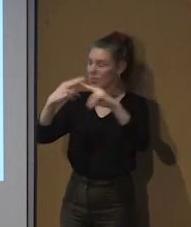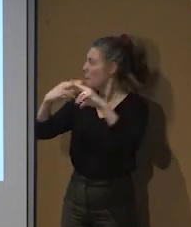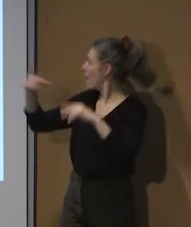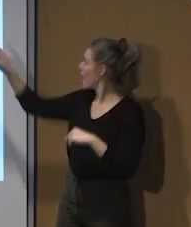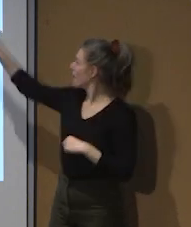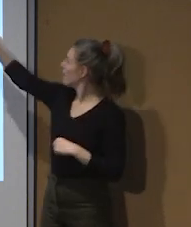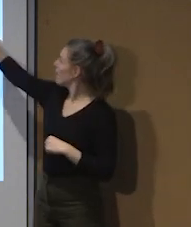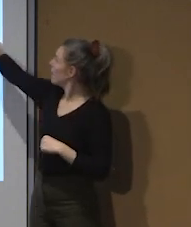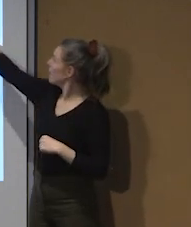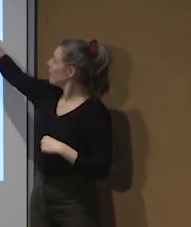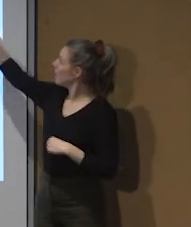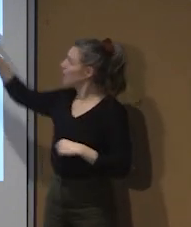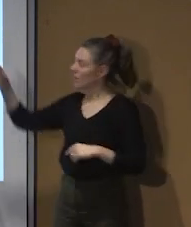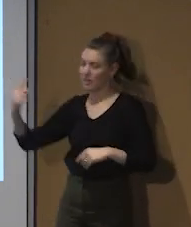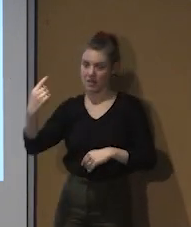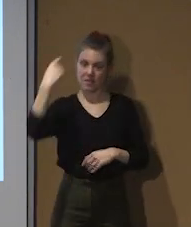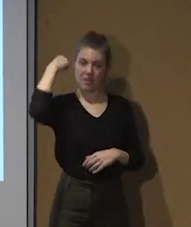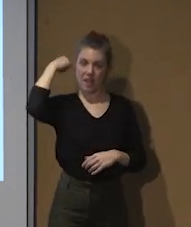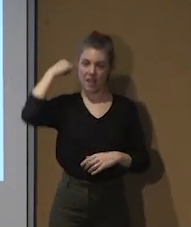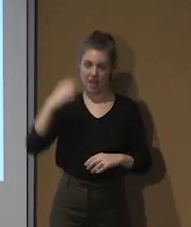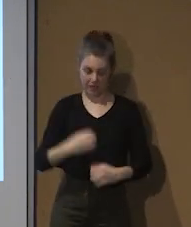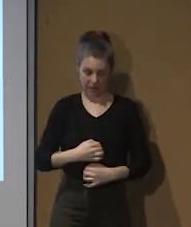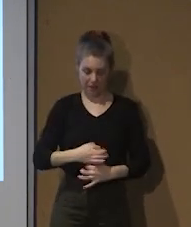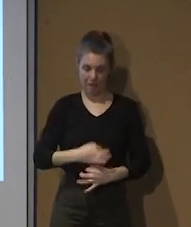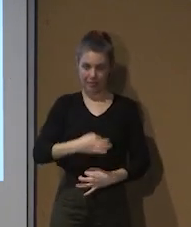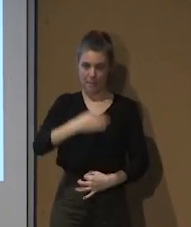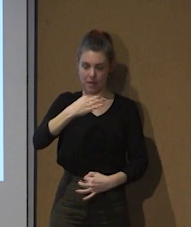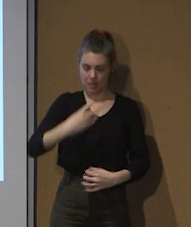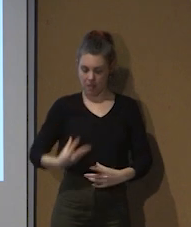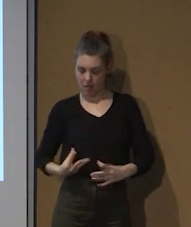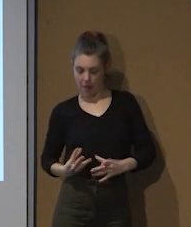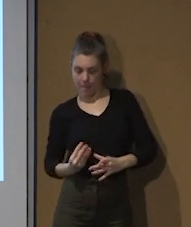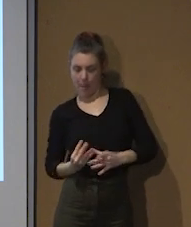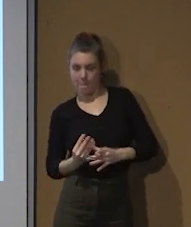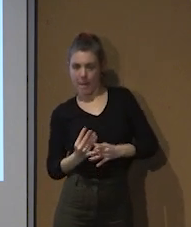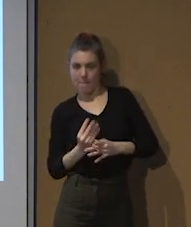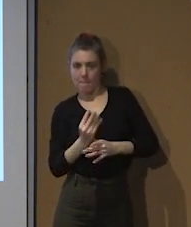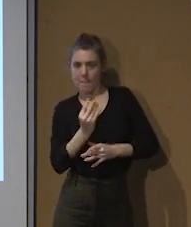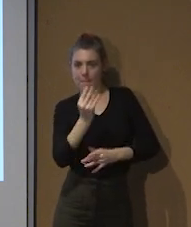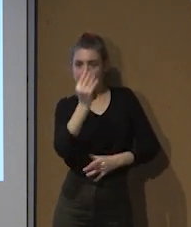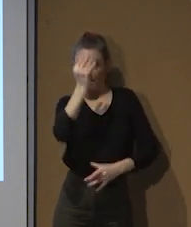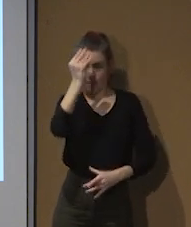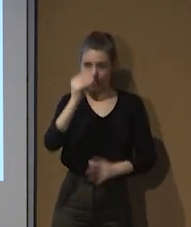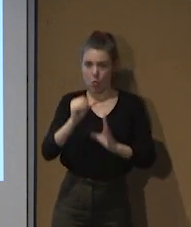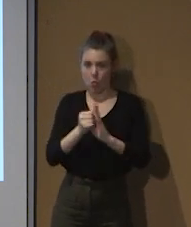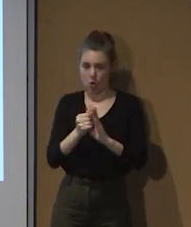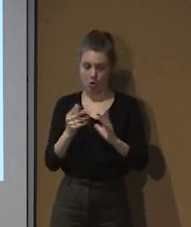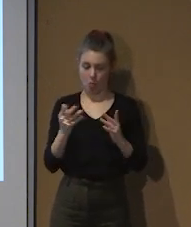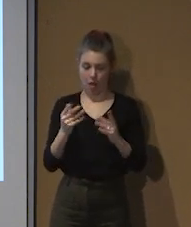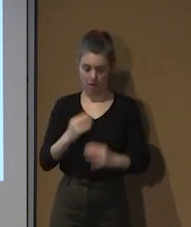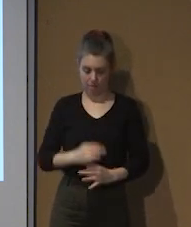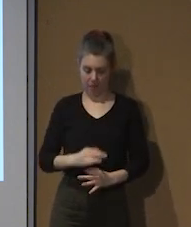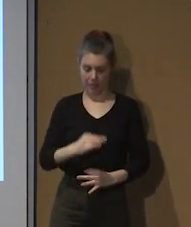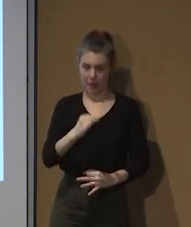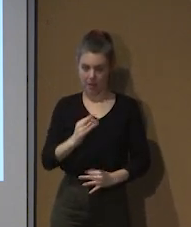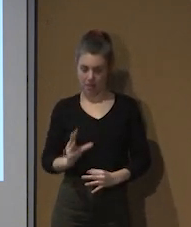niveau de chaque vertèbre. Et son rôle, en fait, ça va être d'attacher chaque vertèbre au niveau de sa partie transverse entre elles pour justement